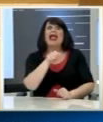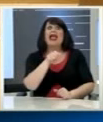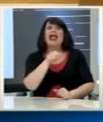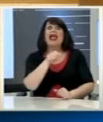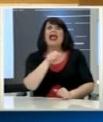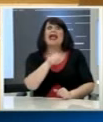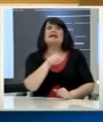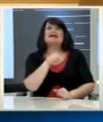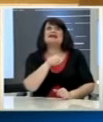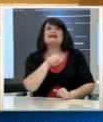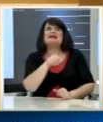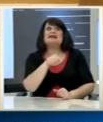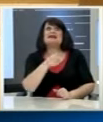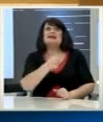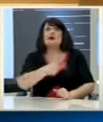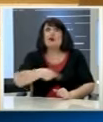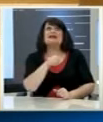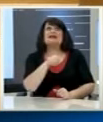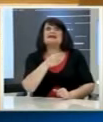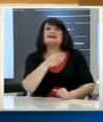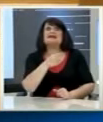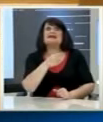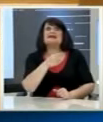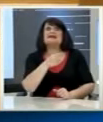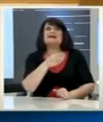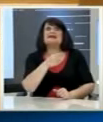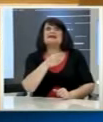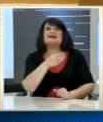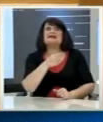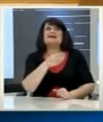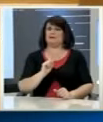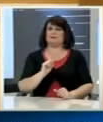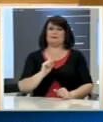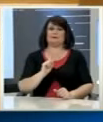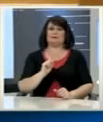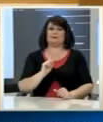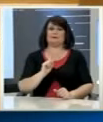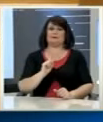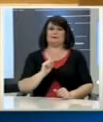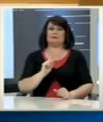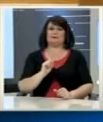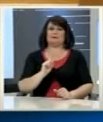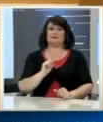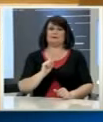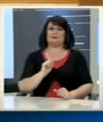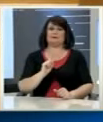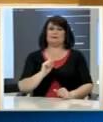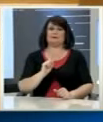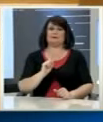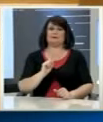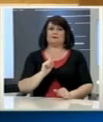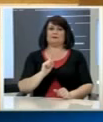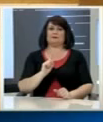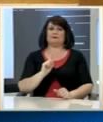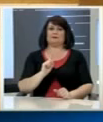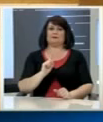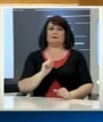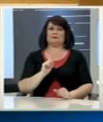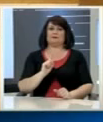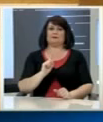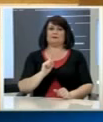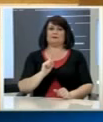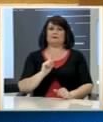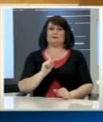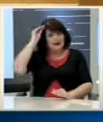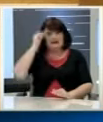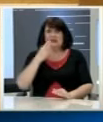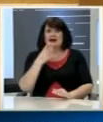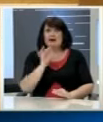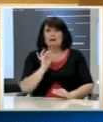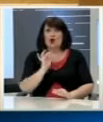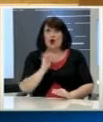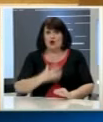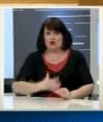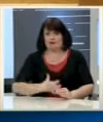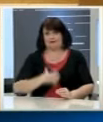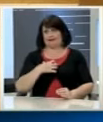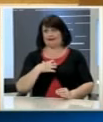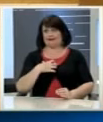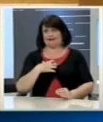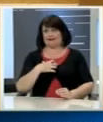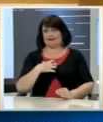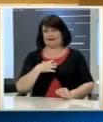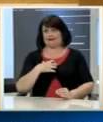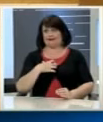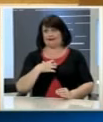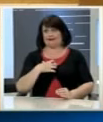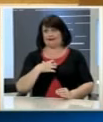εσς όλοι εσς του οποίου κύριος τσίπρας επειδή θχ